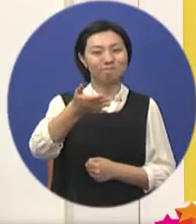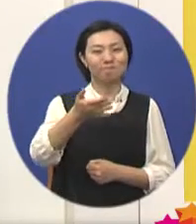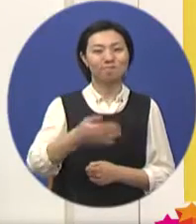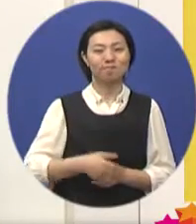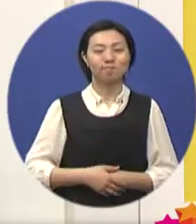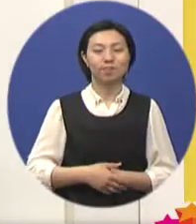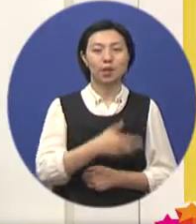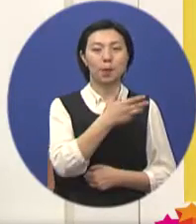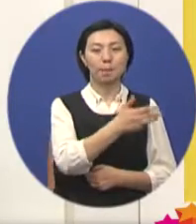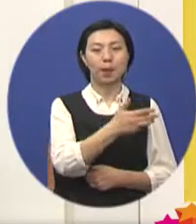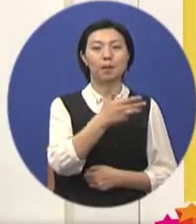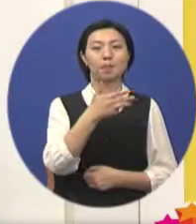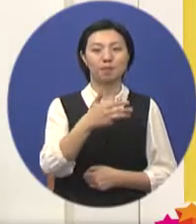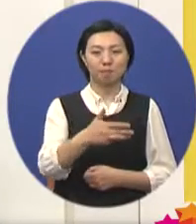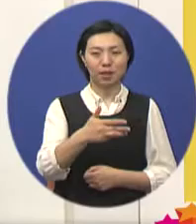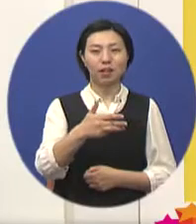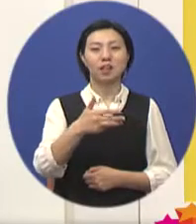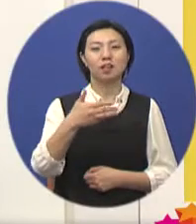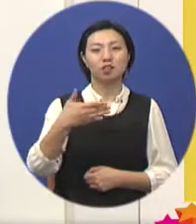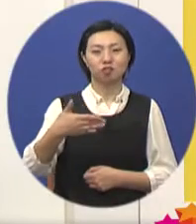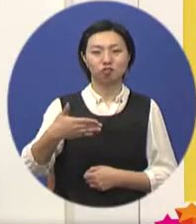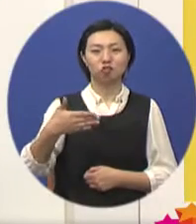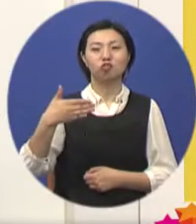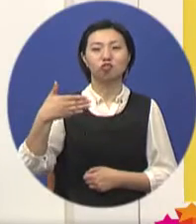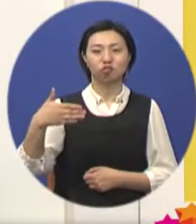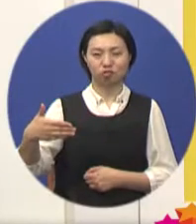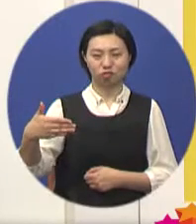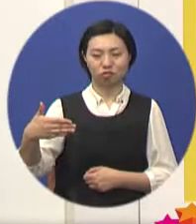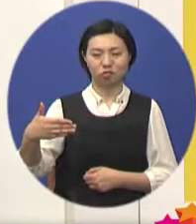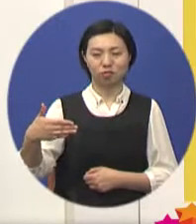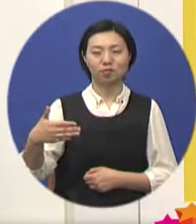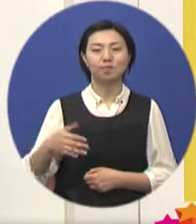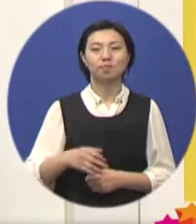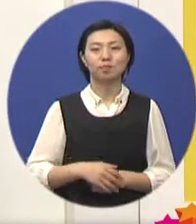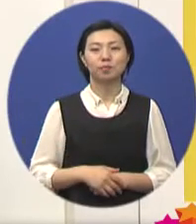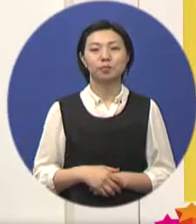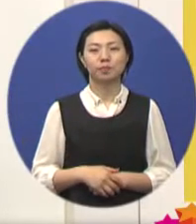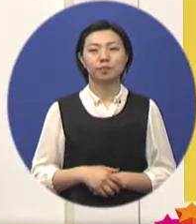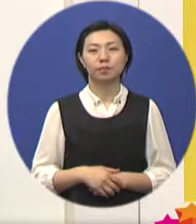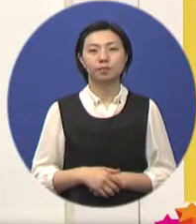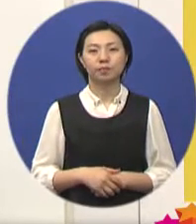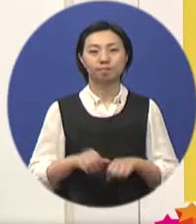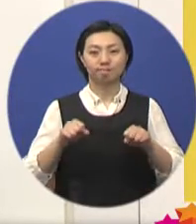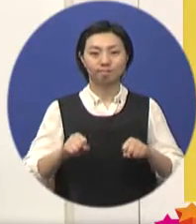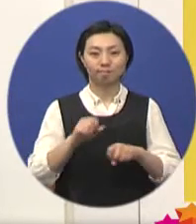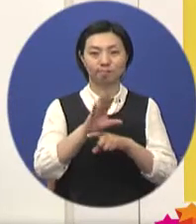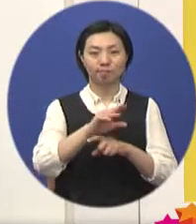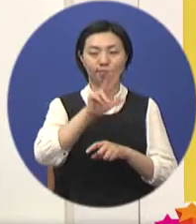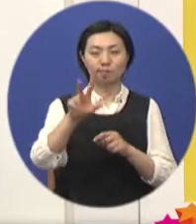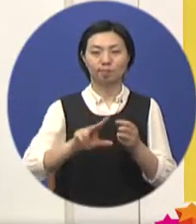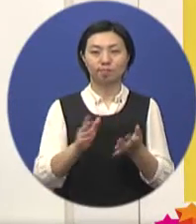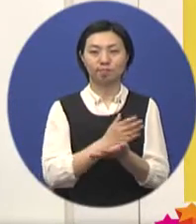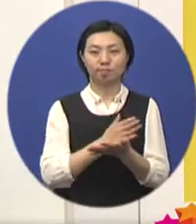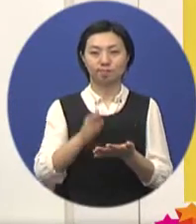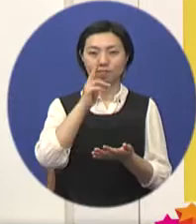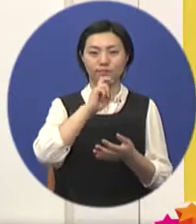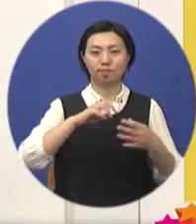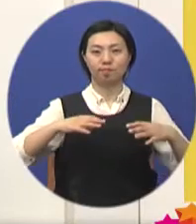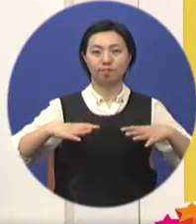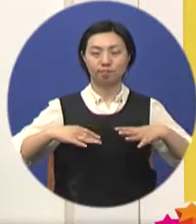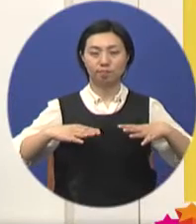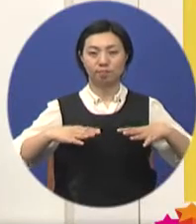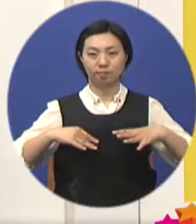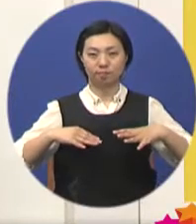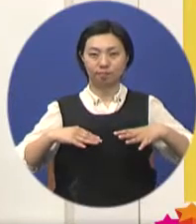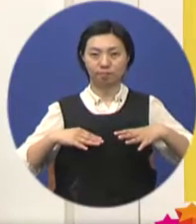네. 자화자찬. 8.8점, 9점, 보너스 9점입니다. 네. 자, 생방송 전국 나눔 노래자랑. 네.